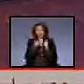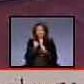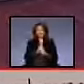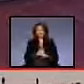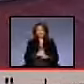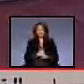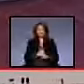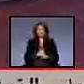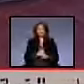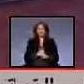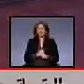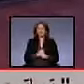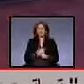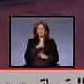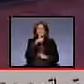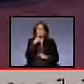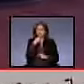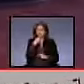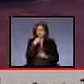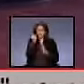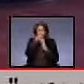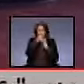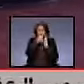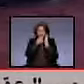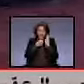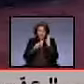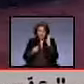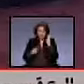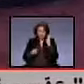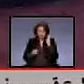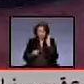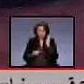لا هو اولا هي روايه للكاتب اللي انا